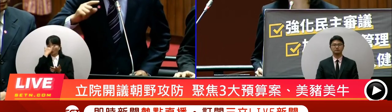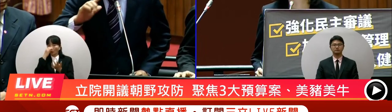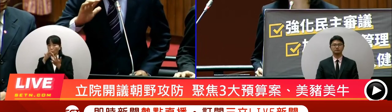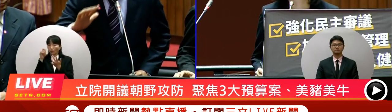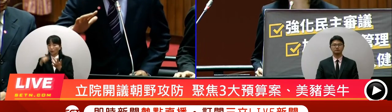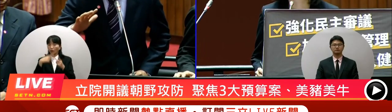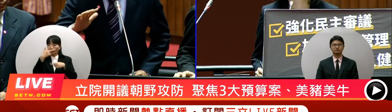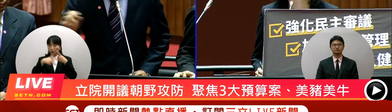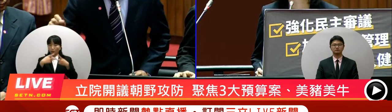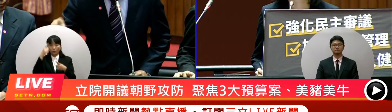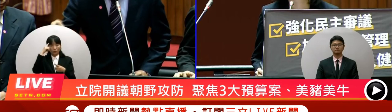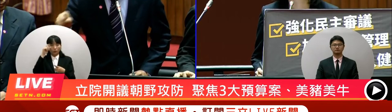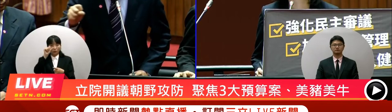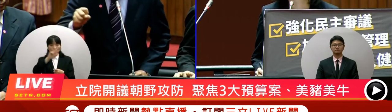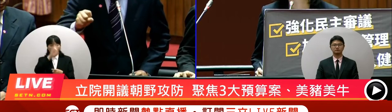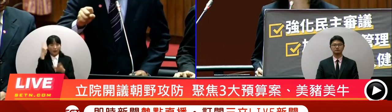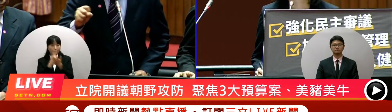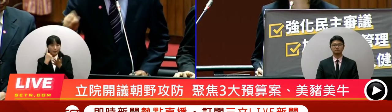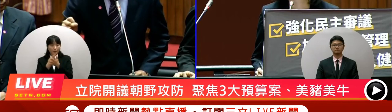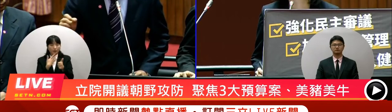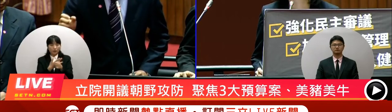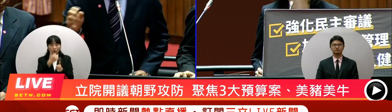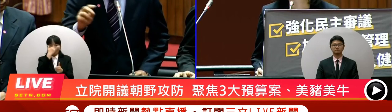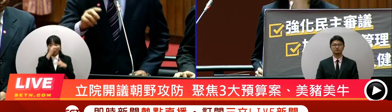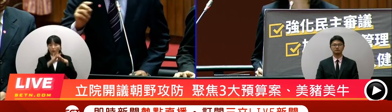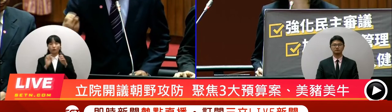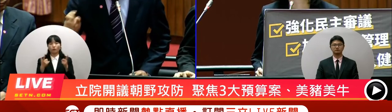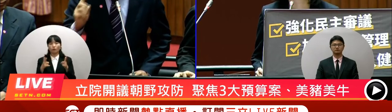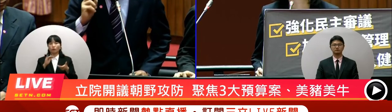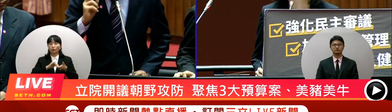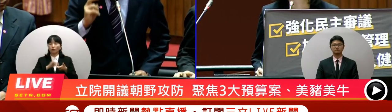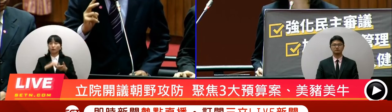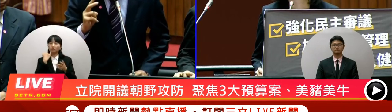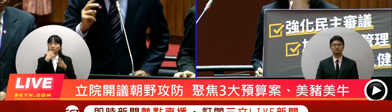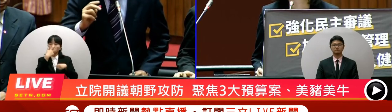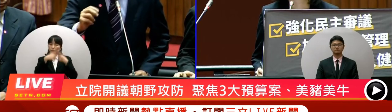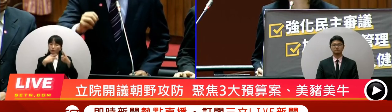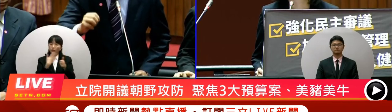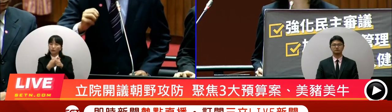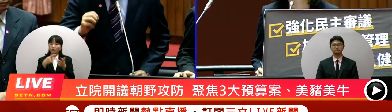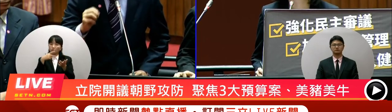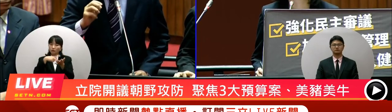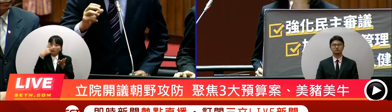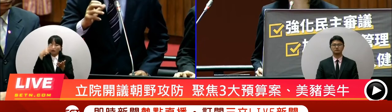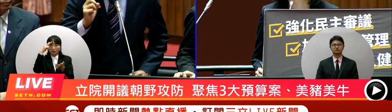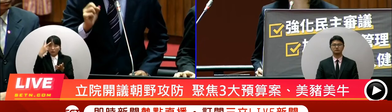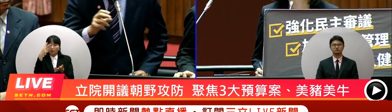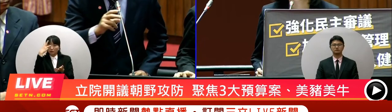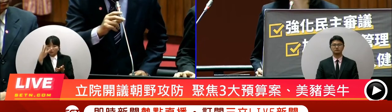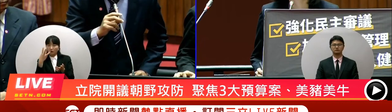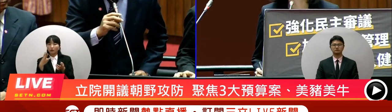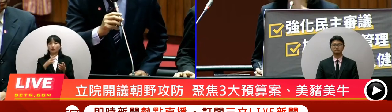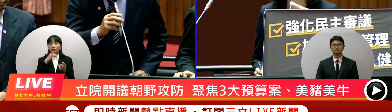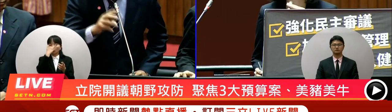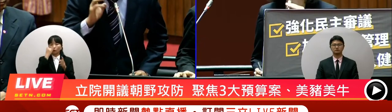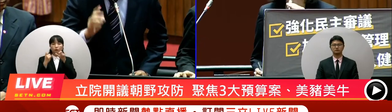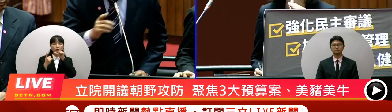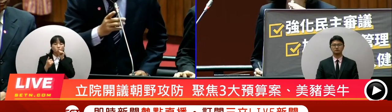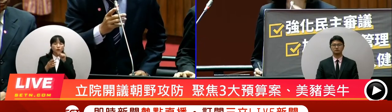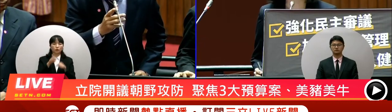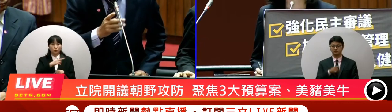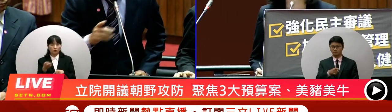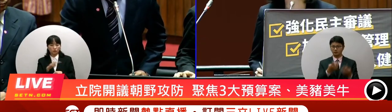一个礼拜5天，他不是每天都提供猪肉，他可能一个礼拜是2天猪肉或是2天鸡肉交叉不同的使用， 能否将